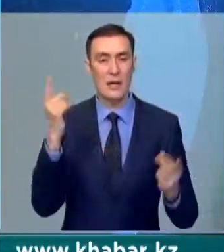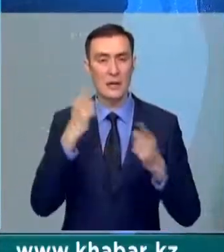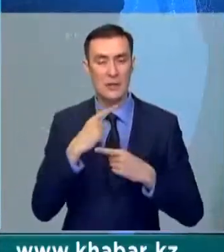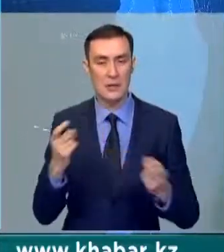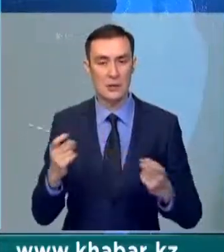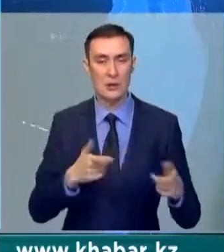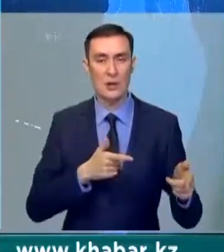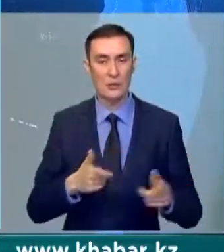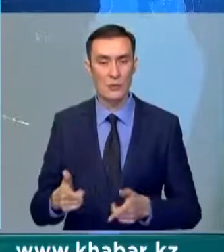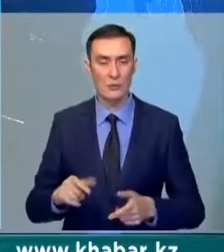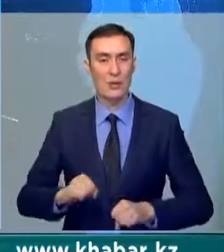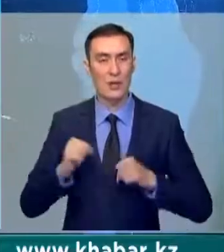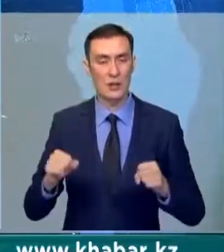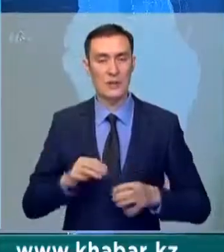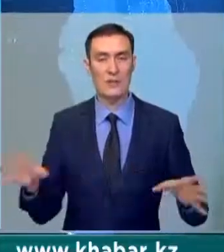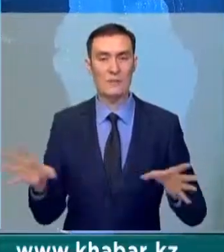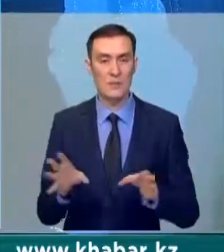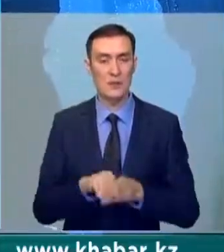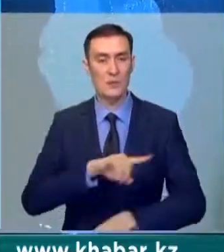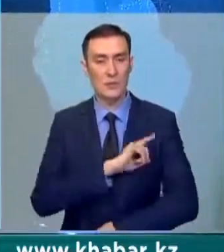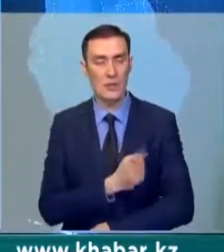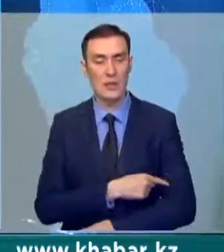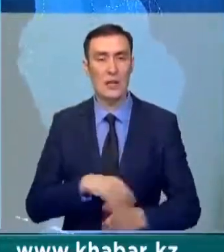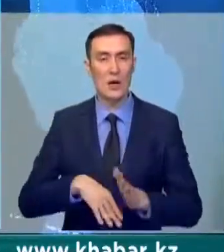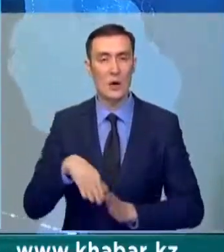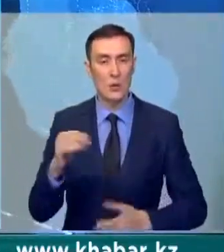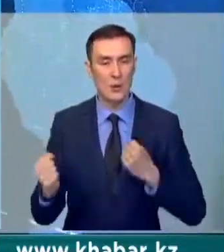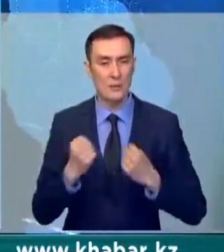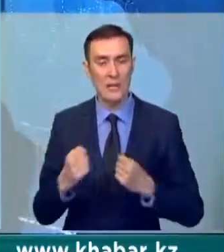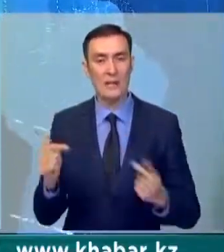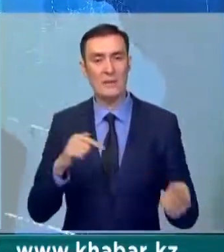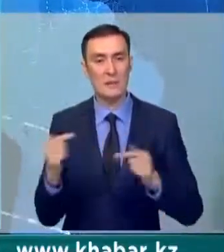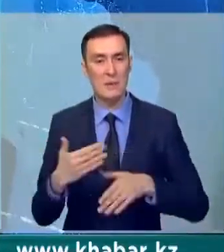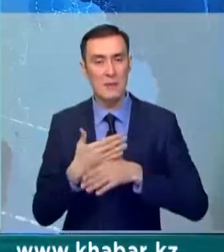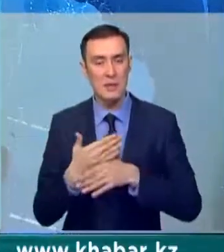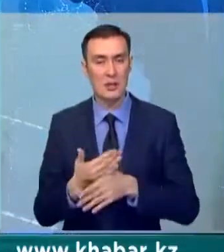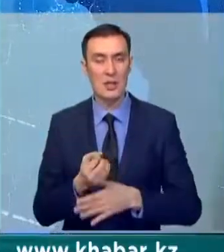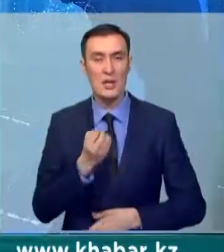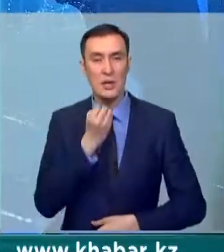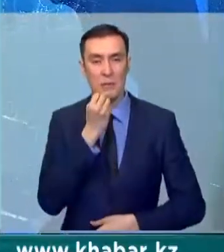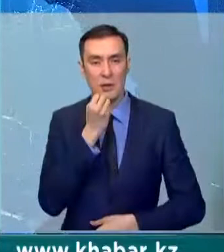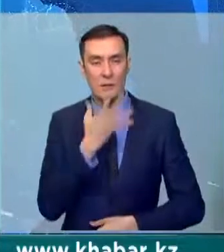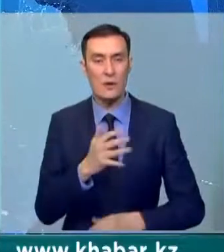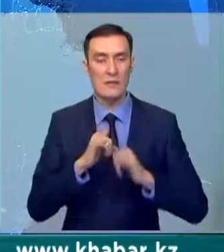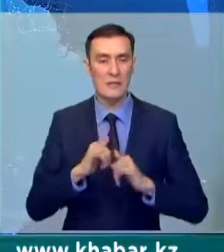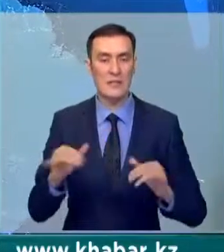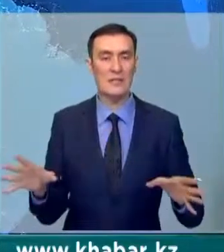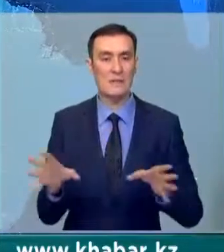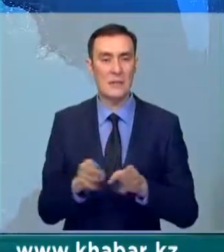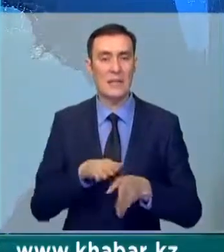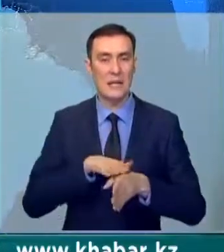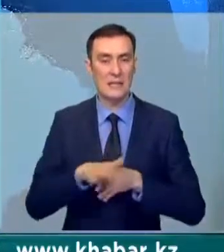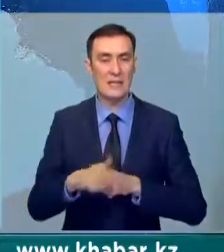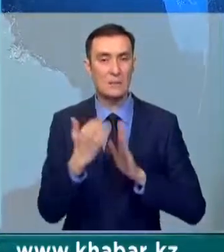обозначил, что готов приложить совместные усилия для укрепления взаимной поддержки и плодотворного продвижения совместной